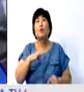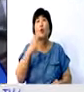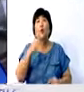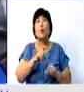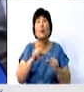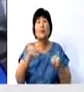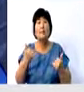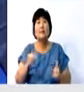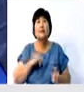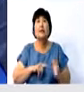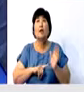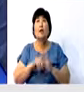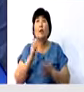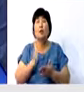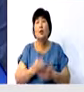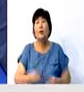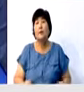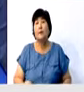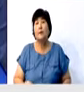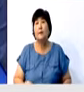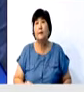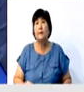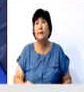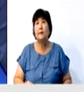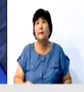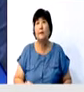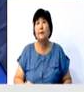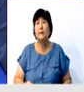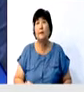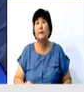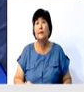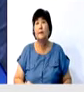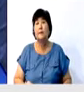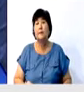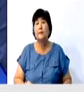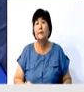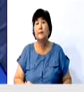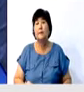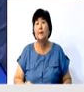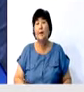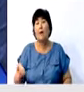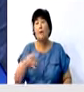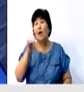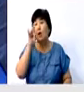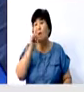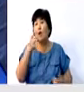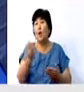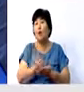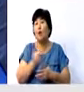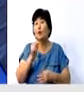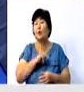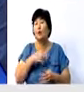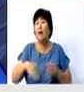нысан биыл іске қосылады. Мы должны снивелировать то падение добычи нефти. Біз мұнай өндіру жұмыстарынан